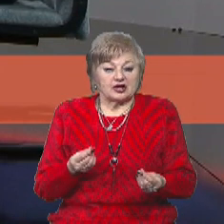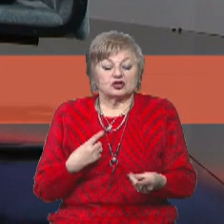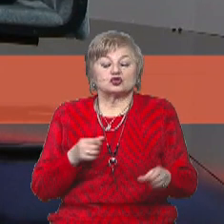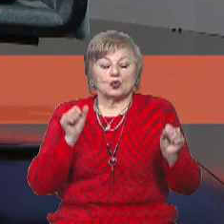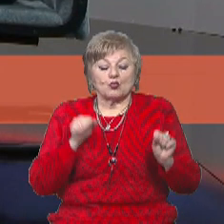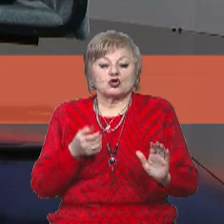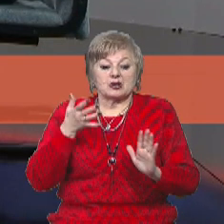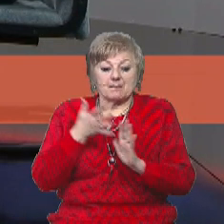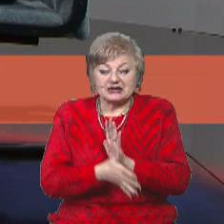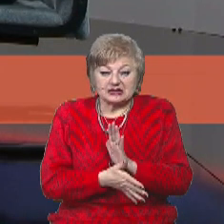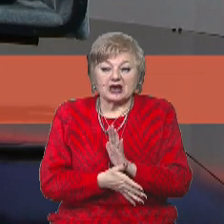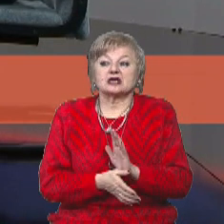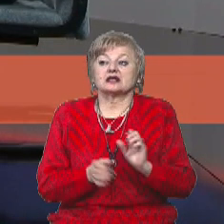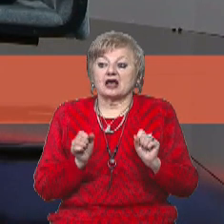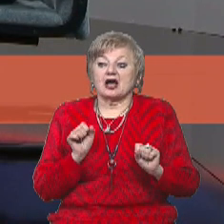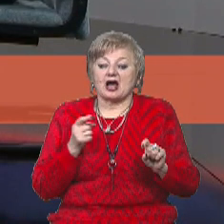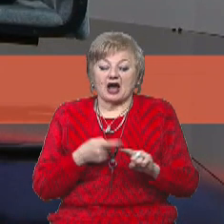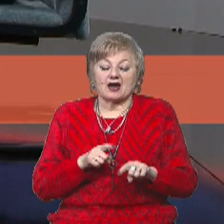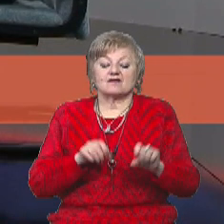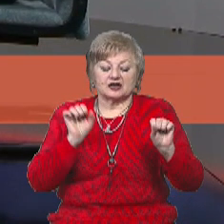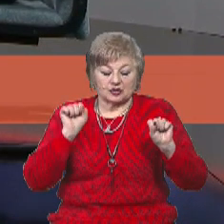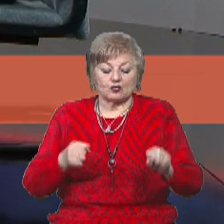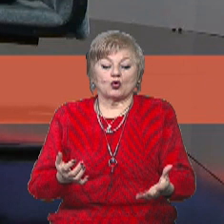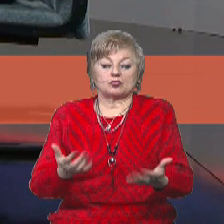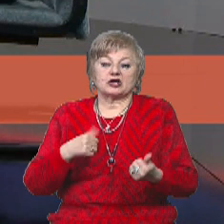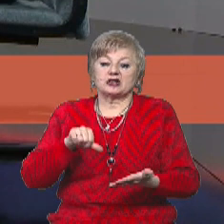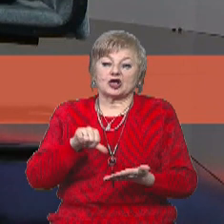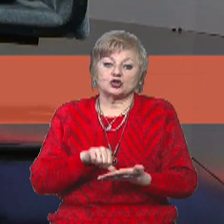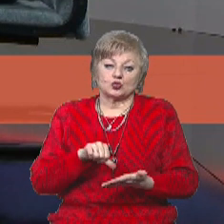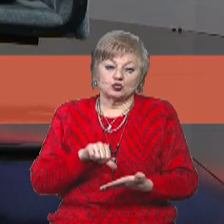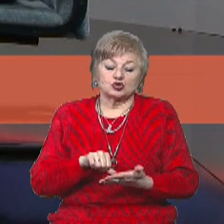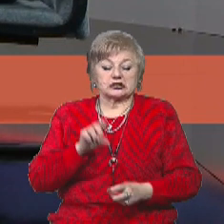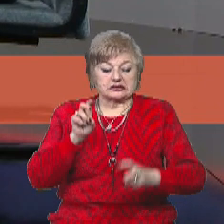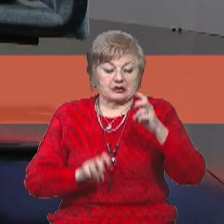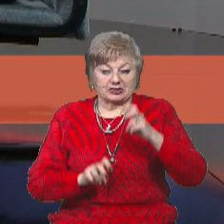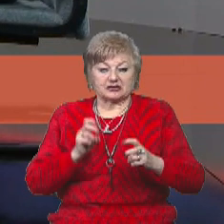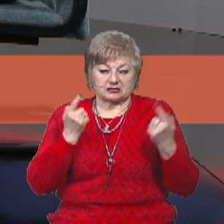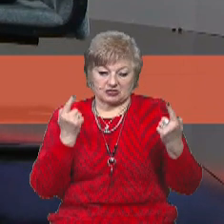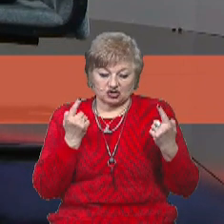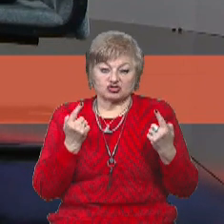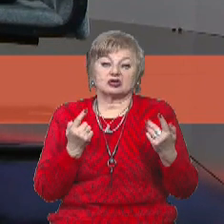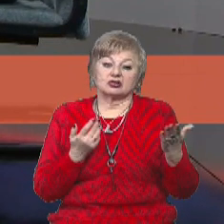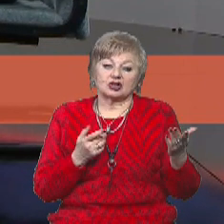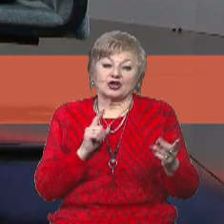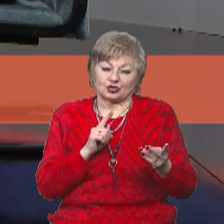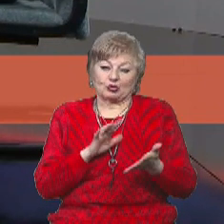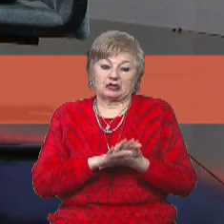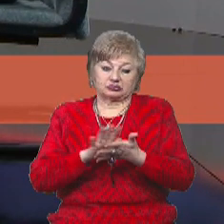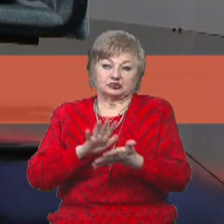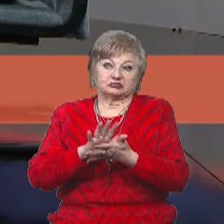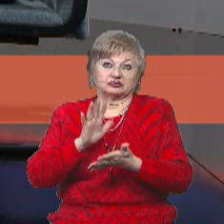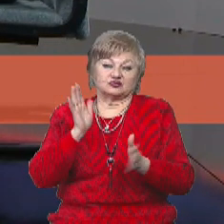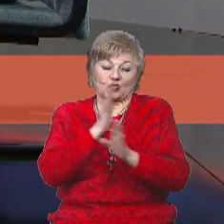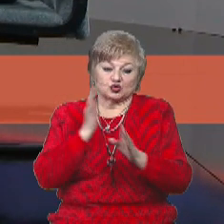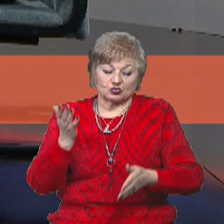можемо витратити, а до речі, можуть в цьому прийняти участь і підприємства-забруднювачі, вони все одно